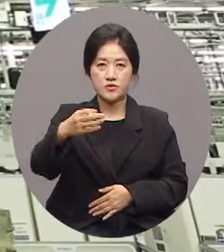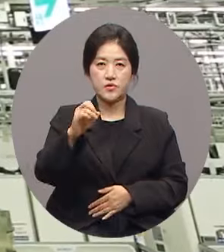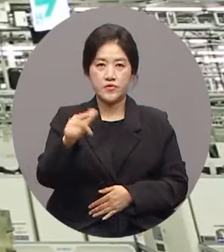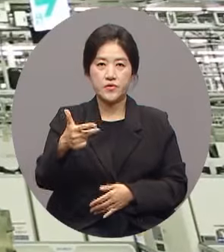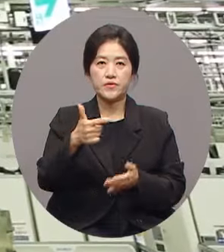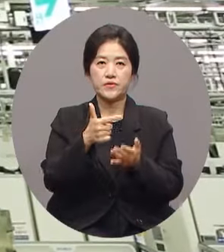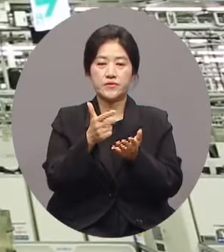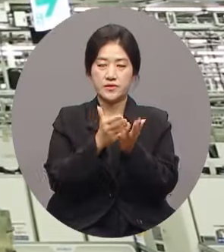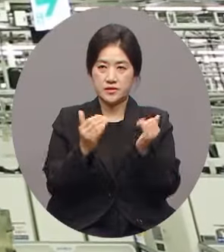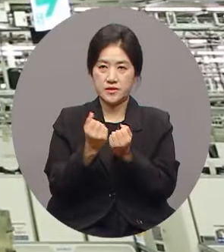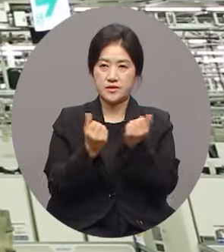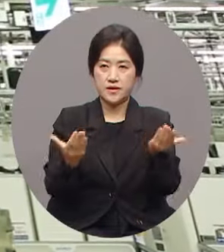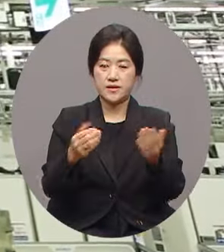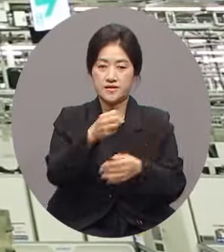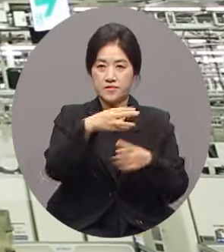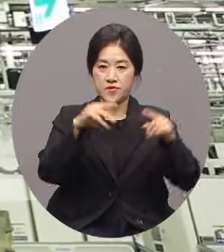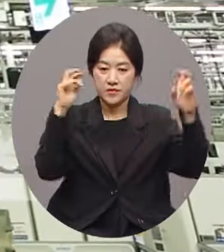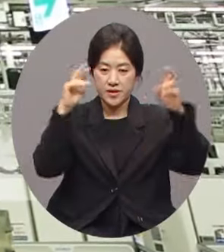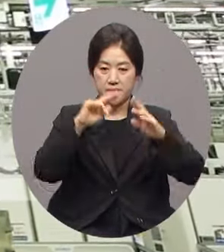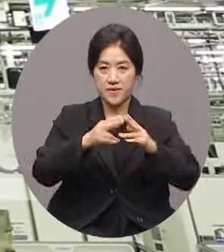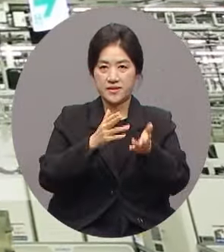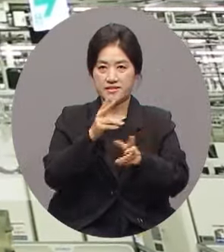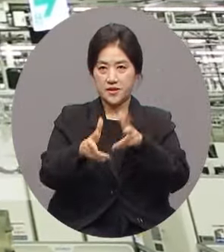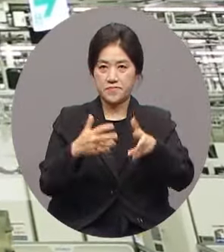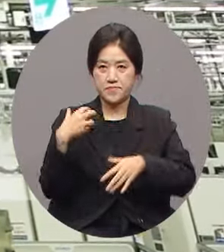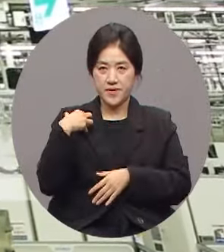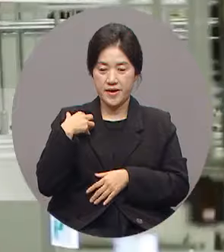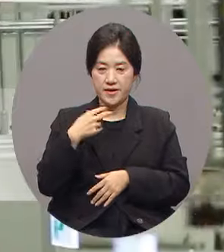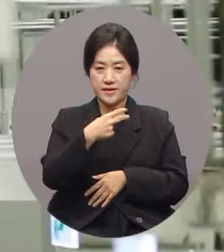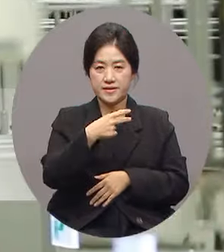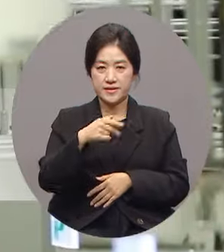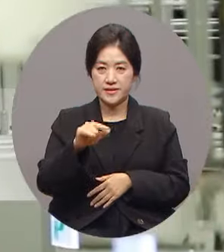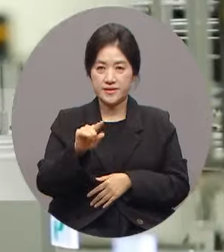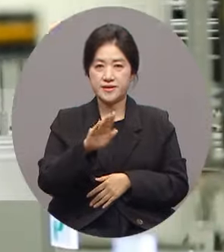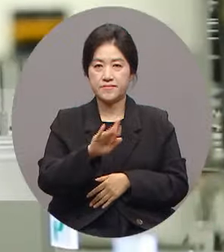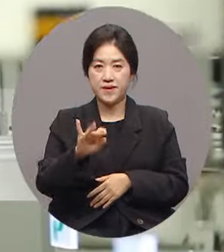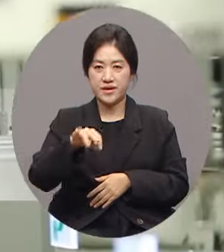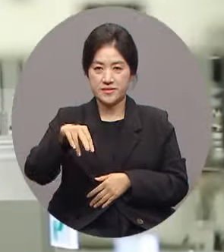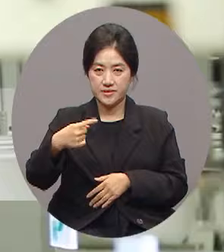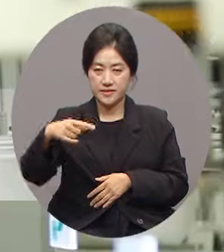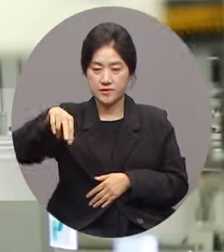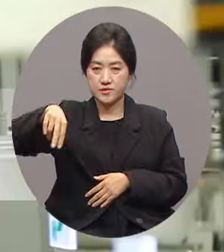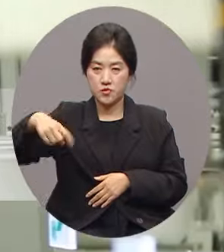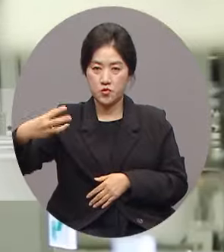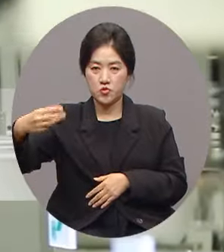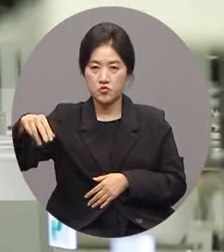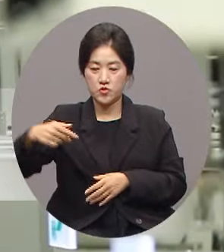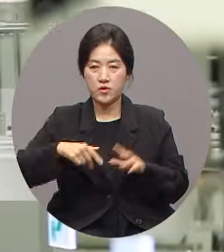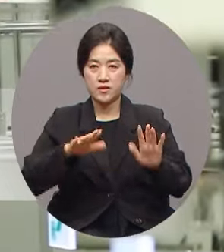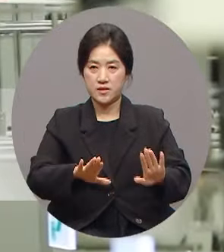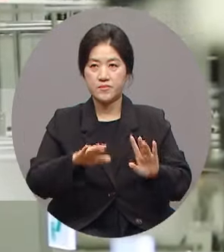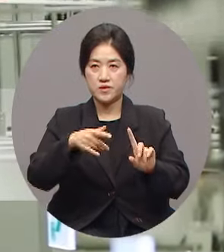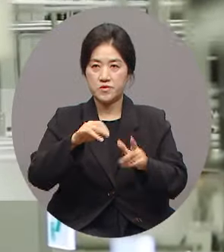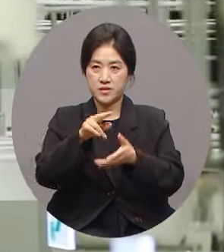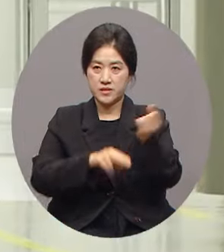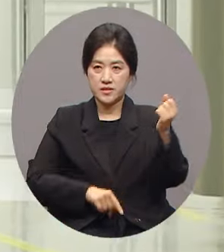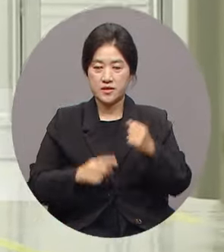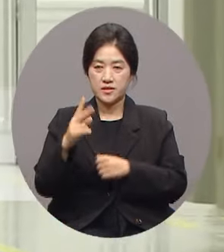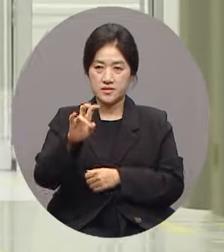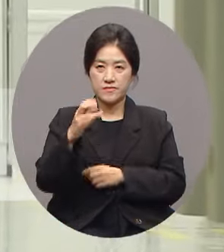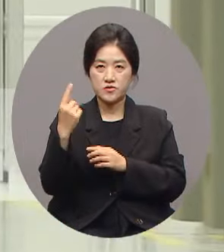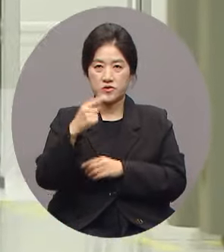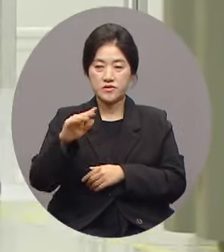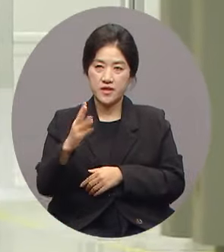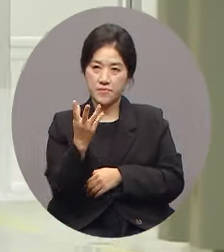기자입니다 삼성전자의 반도체 사업을 담당하는 디바이스 솔루션 품은 올 1분기 매출은 23조 1400억 원